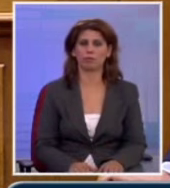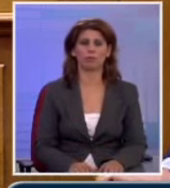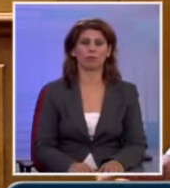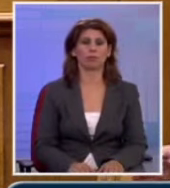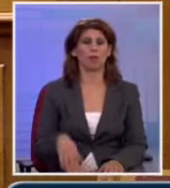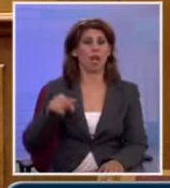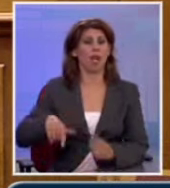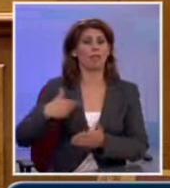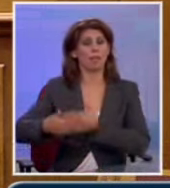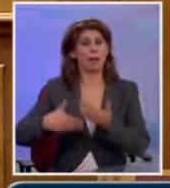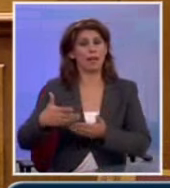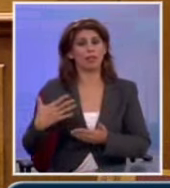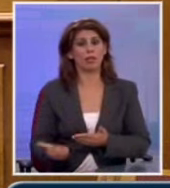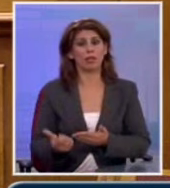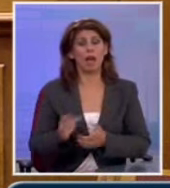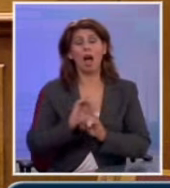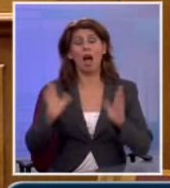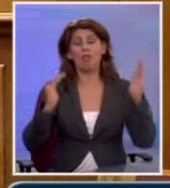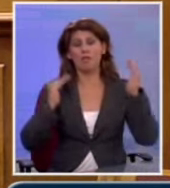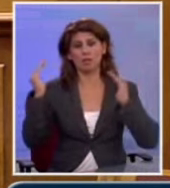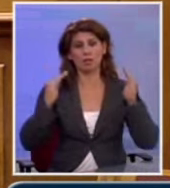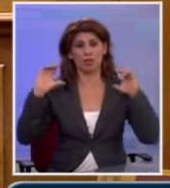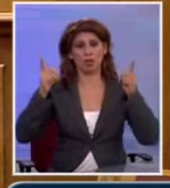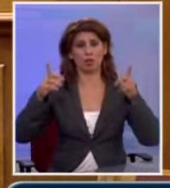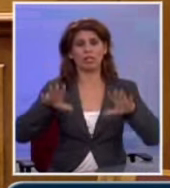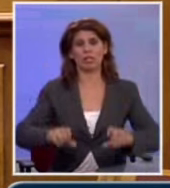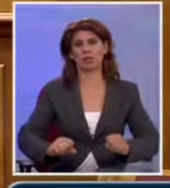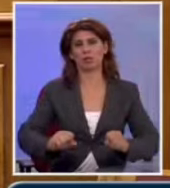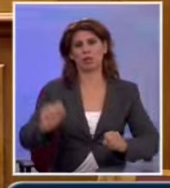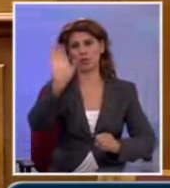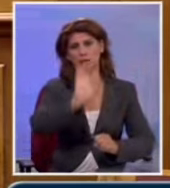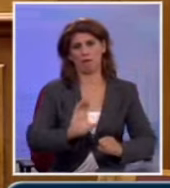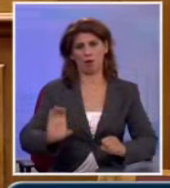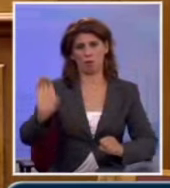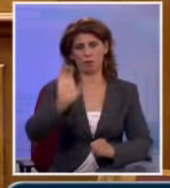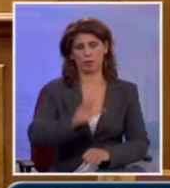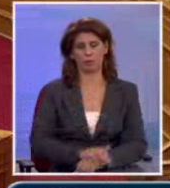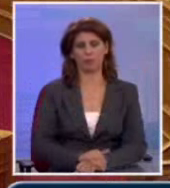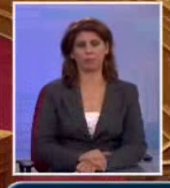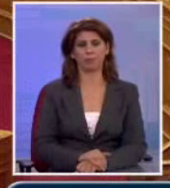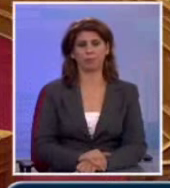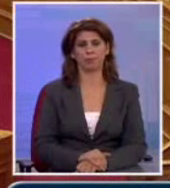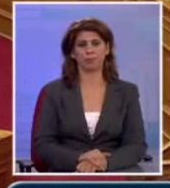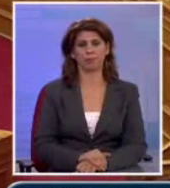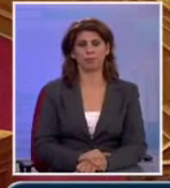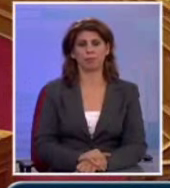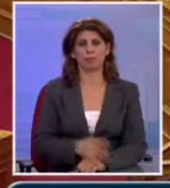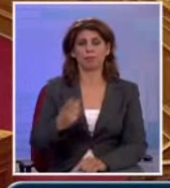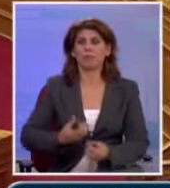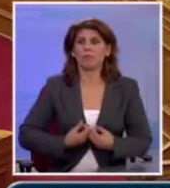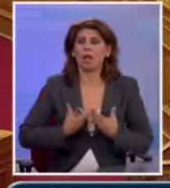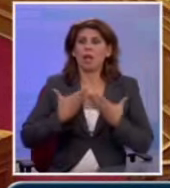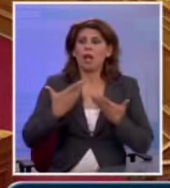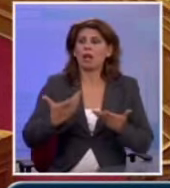Αυτή η παράδοση αποτελεί το αδιαφυσβήτητο δημοκρατικό κεκτημένο της Ευρώπης. Η έκφραση της βούλησης των λαών